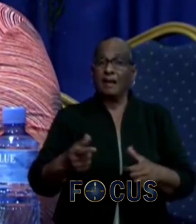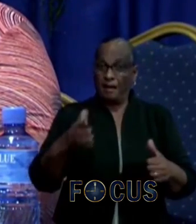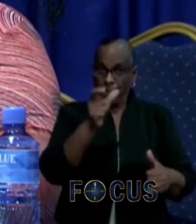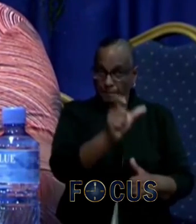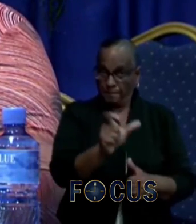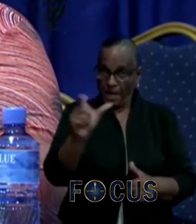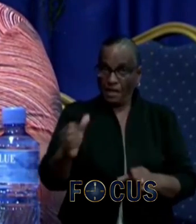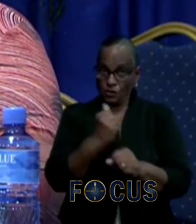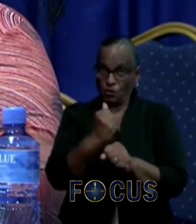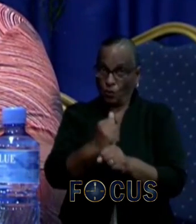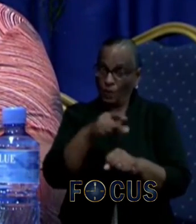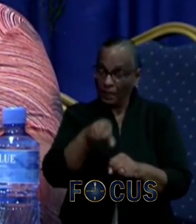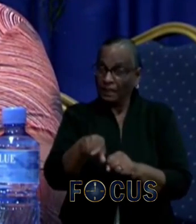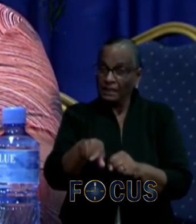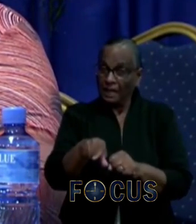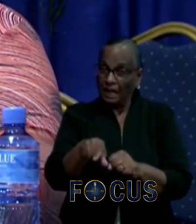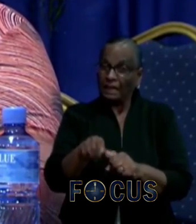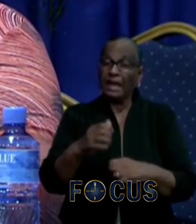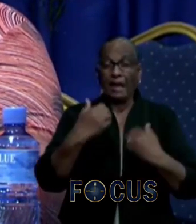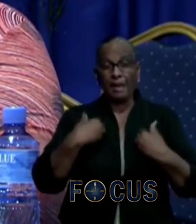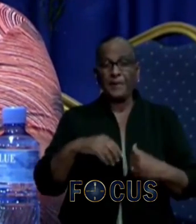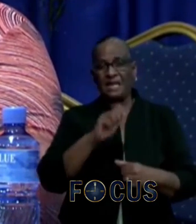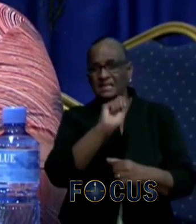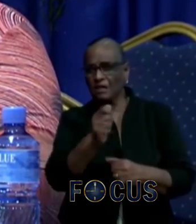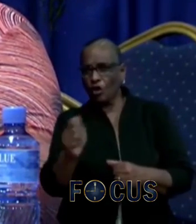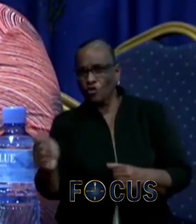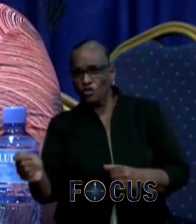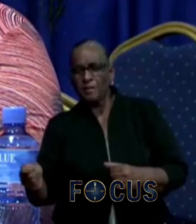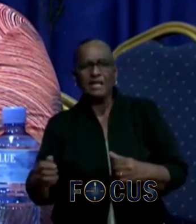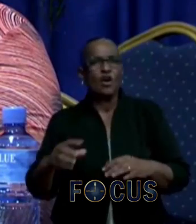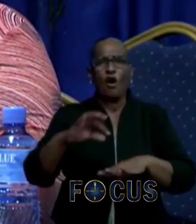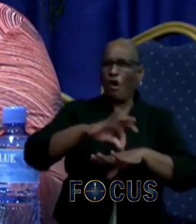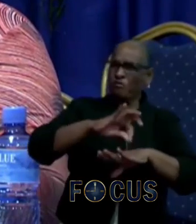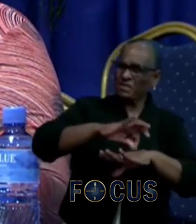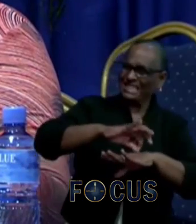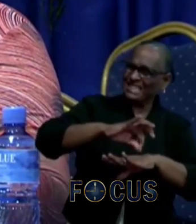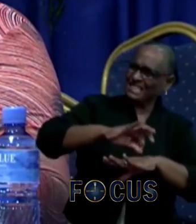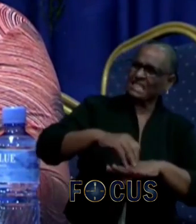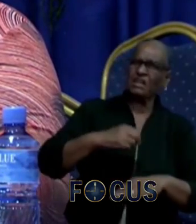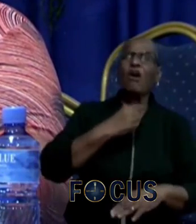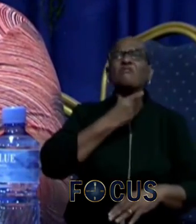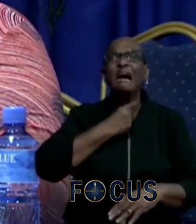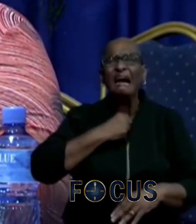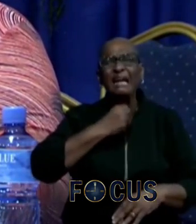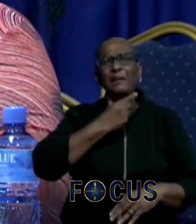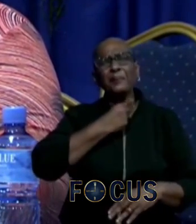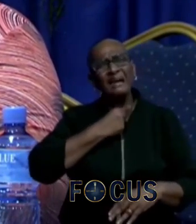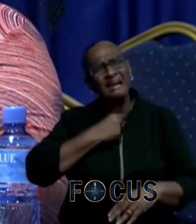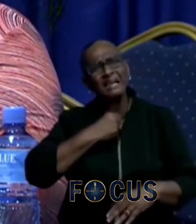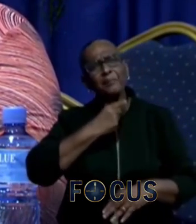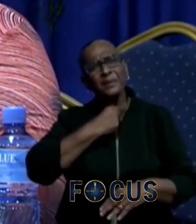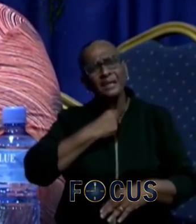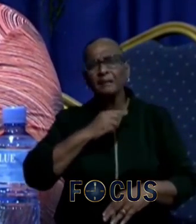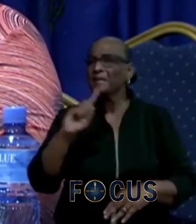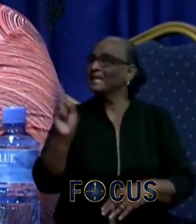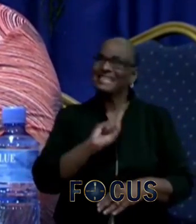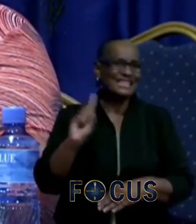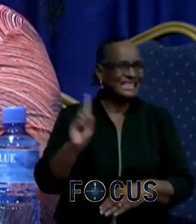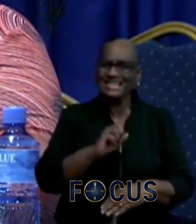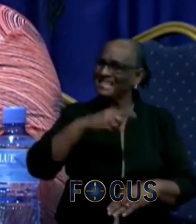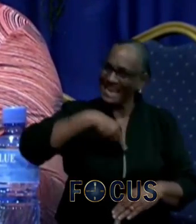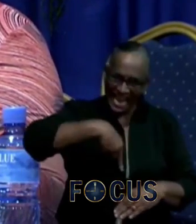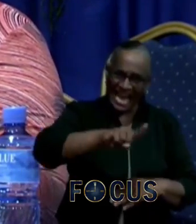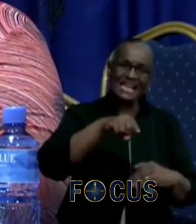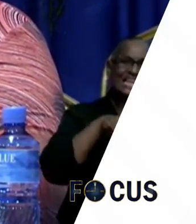personeel en consumenten die ziek zijn en of griepverschijnselen vertonen niet mogen worden toegelaten